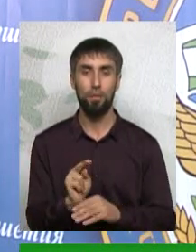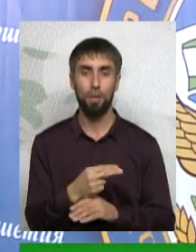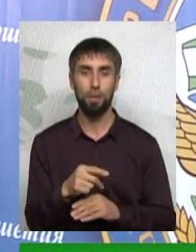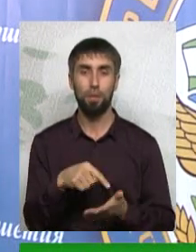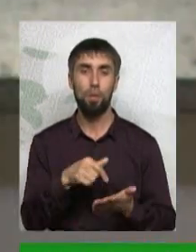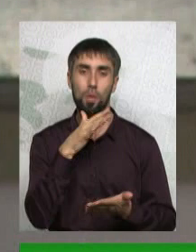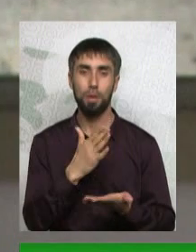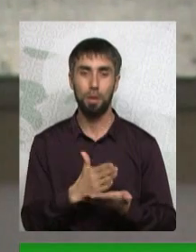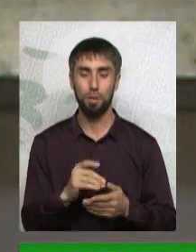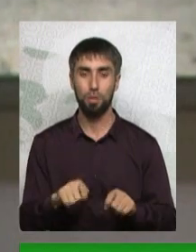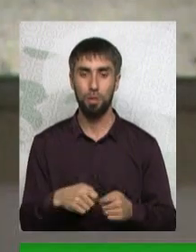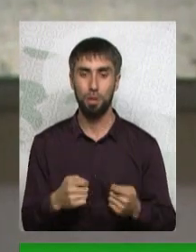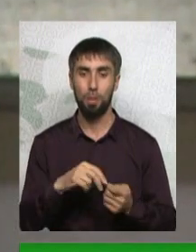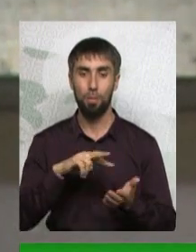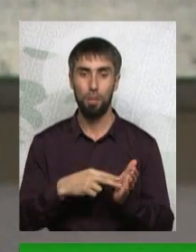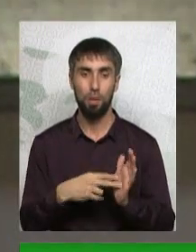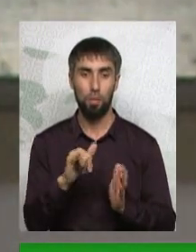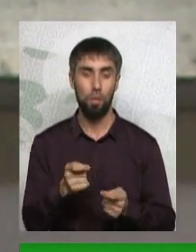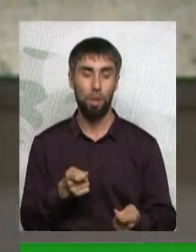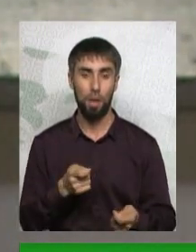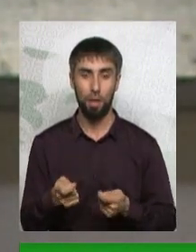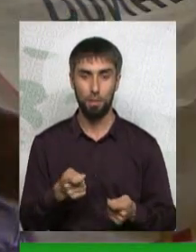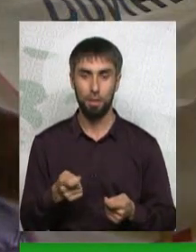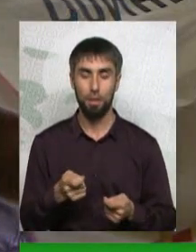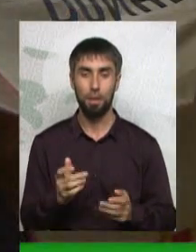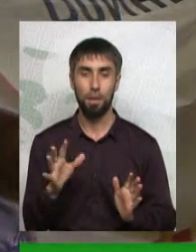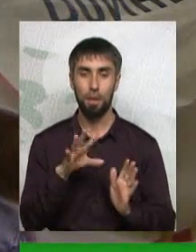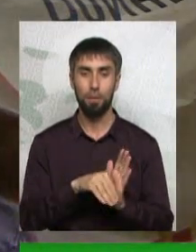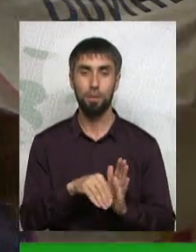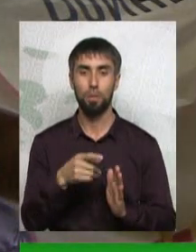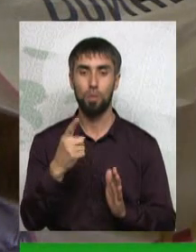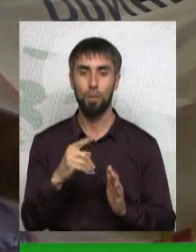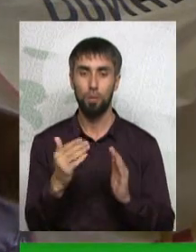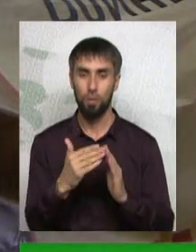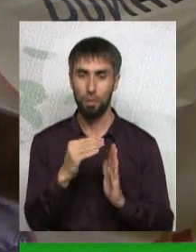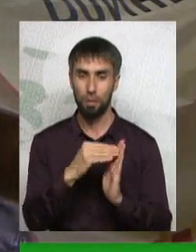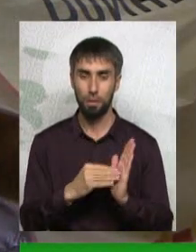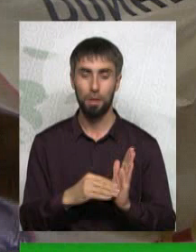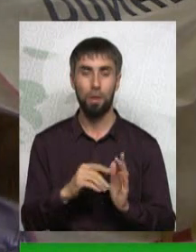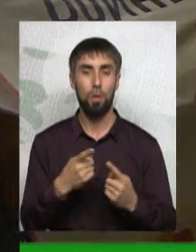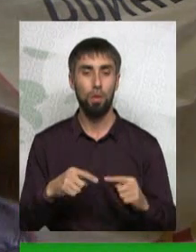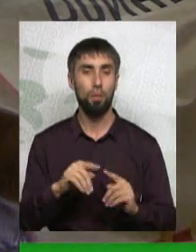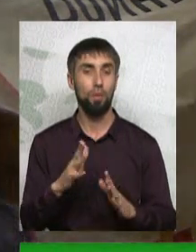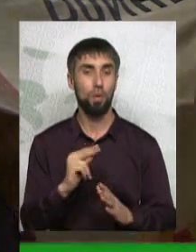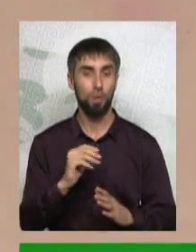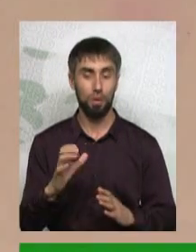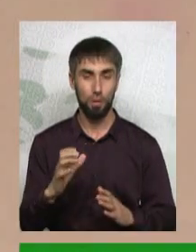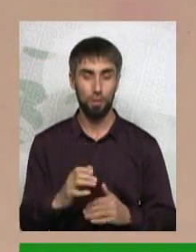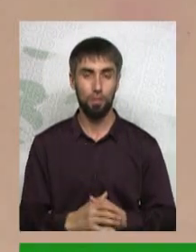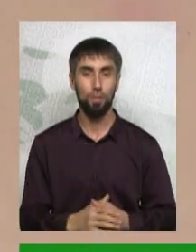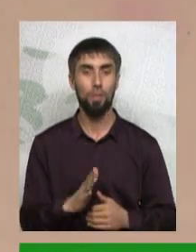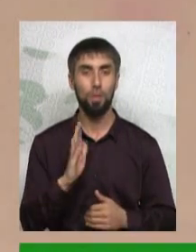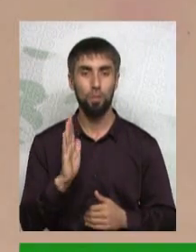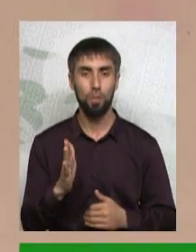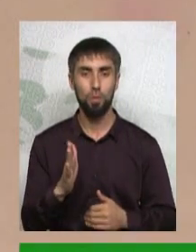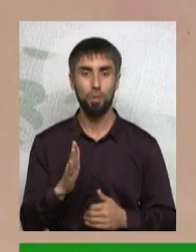выявленных недостатков. В планах у муниципальных властей разместить номера домов и организаций, где в случае чрезвычайной ситуации